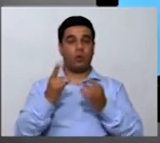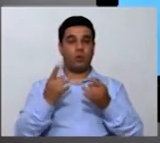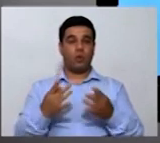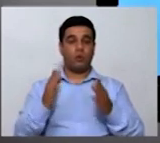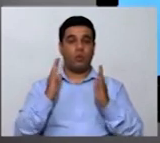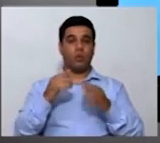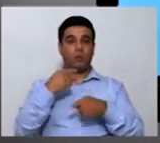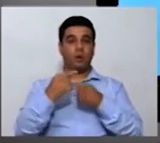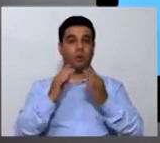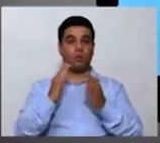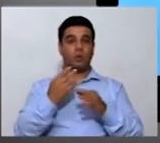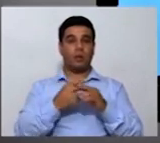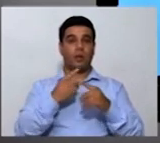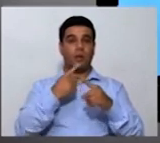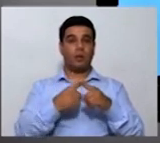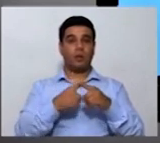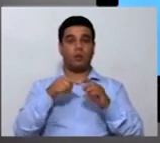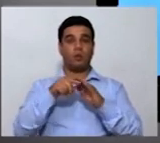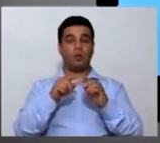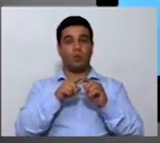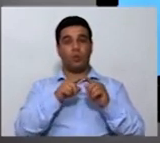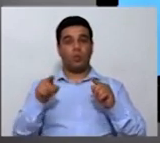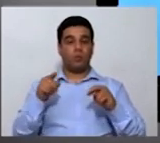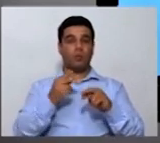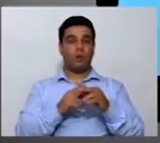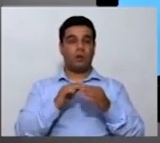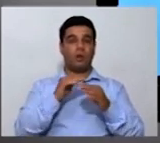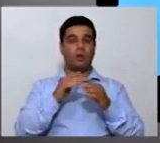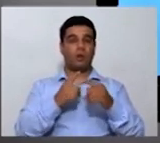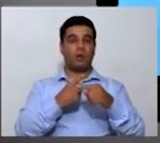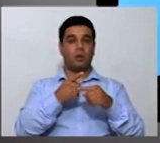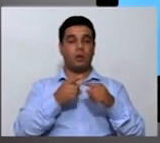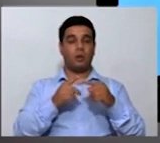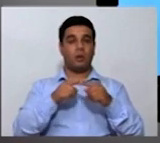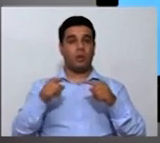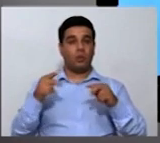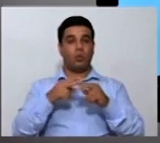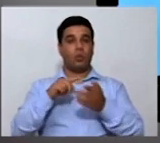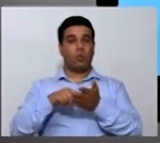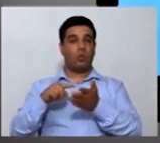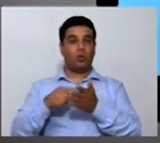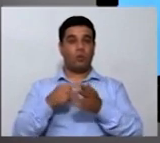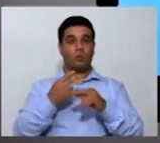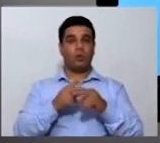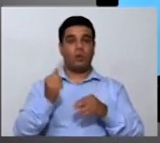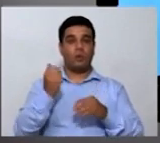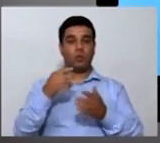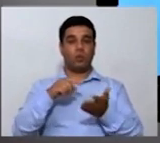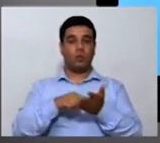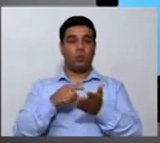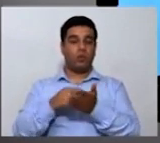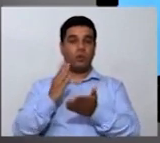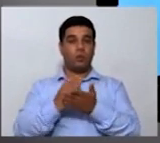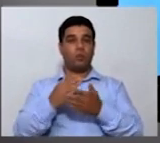qilib aytadigan bo'lsak, x o'qi bilan kesishuvchi nuqtalar. Grafik x o'qi bilan nechta nuqtada